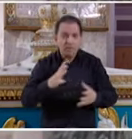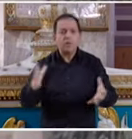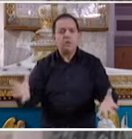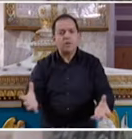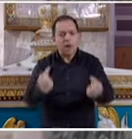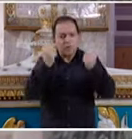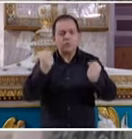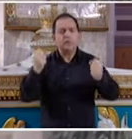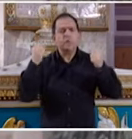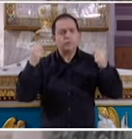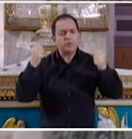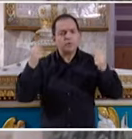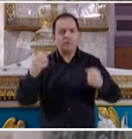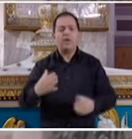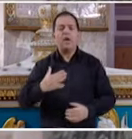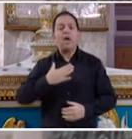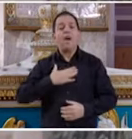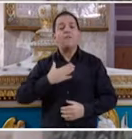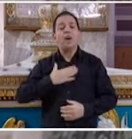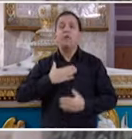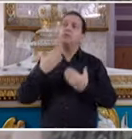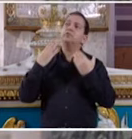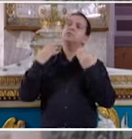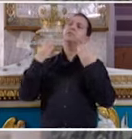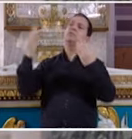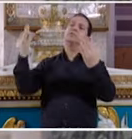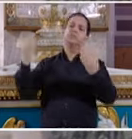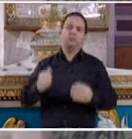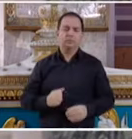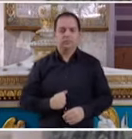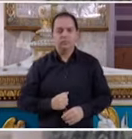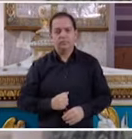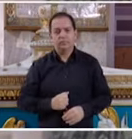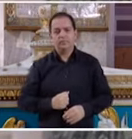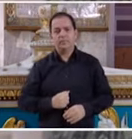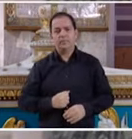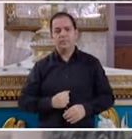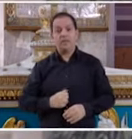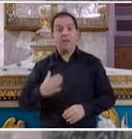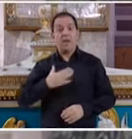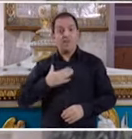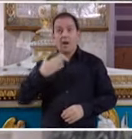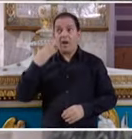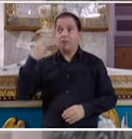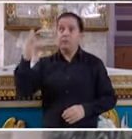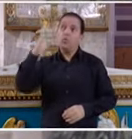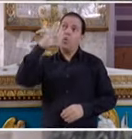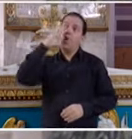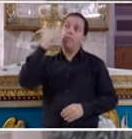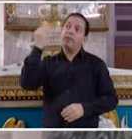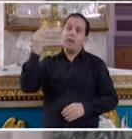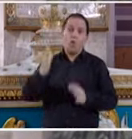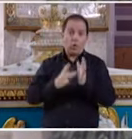σωτηρίας, ευχαριστία και είναι, αλλά και ονομάστη. Διότι δια της ευχαριστίας προς τον Πατέρα ο